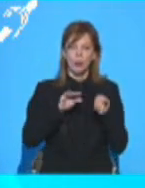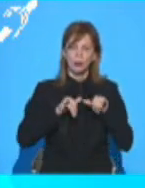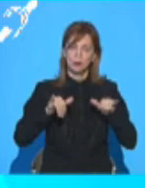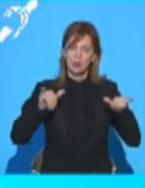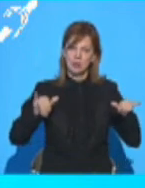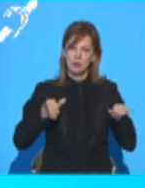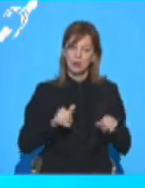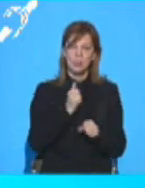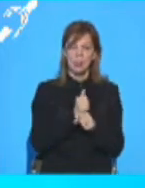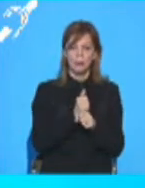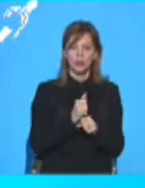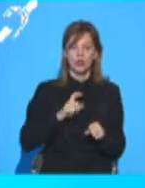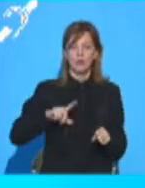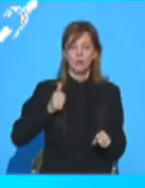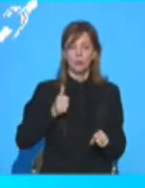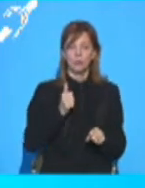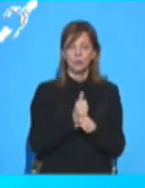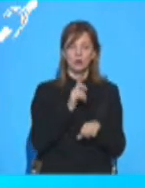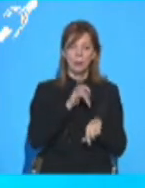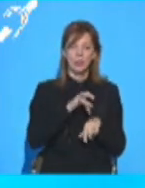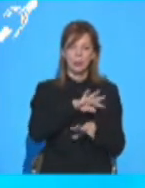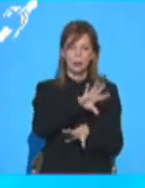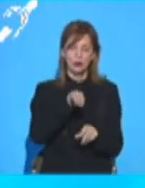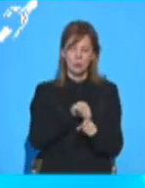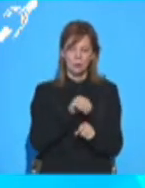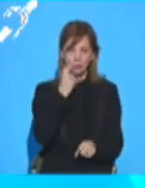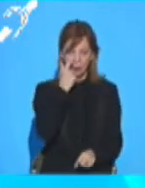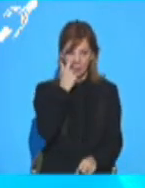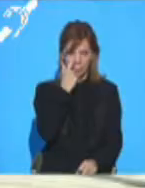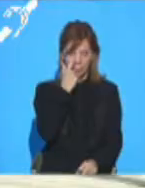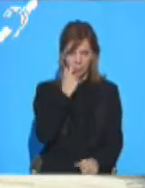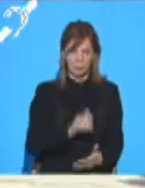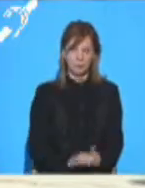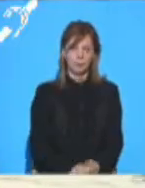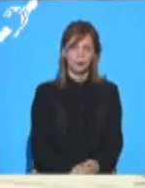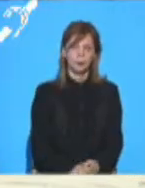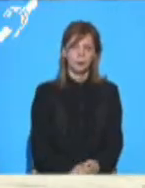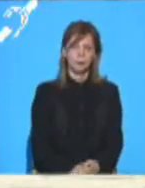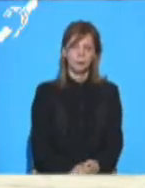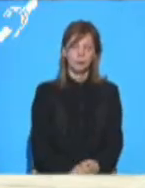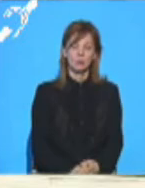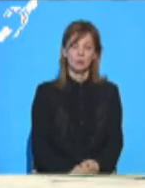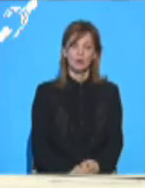de cel actual. Serviciile vor fi realizate de medicii de familie.